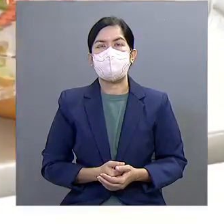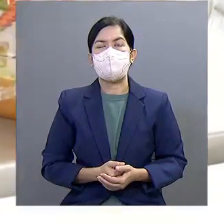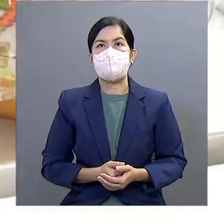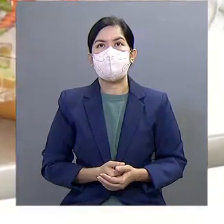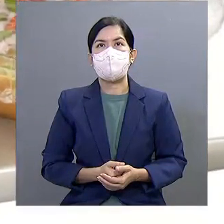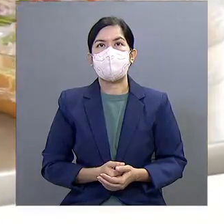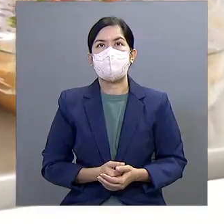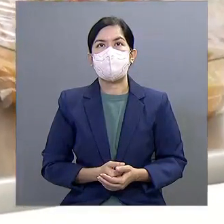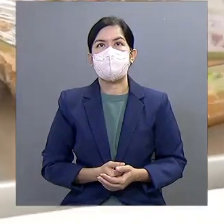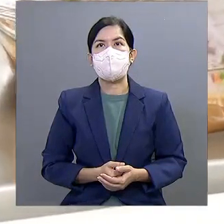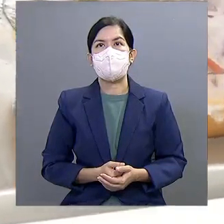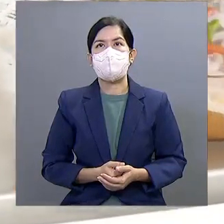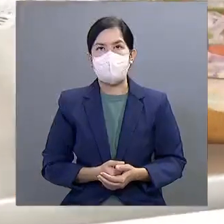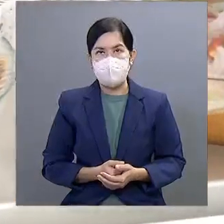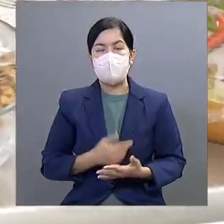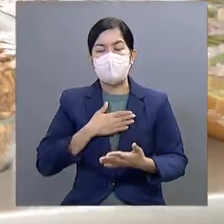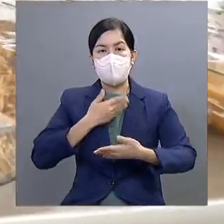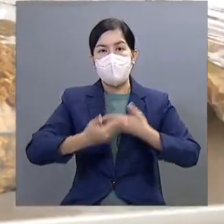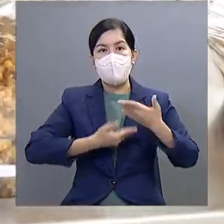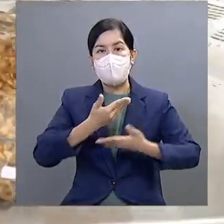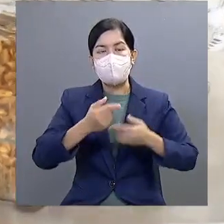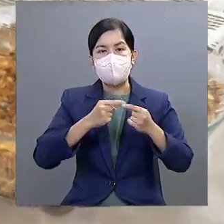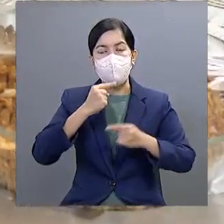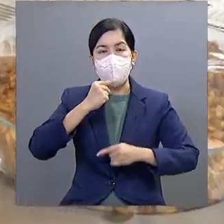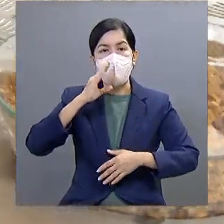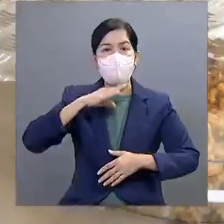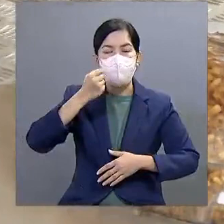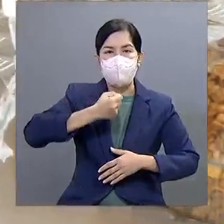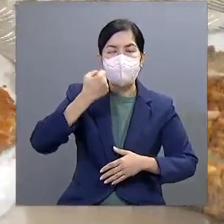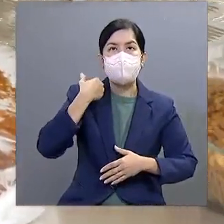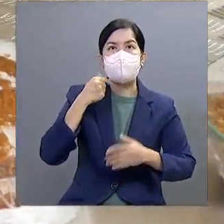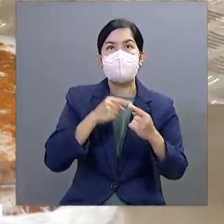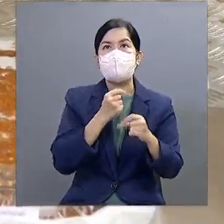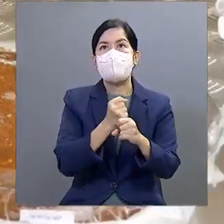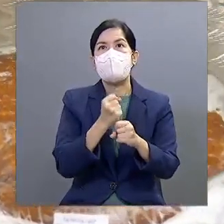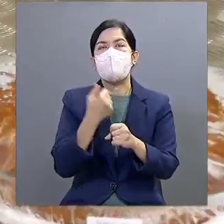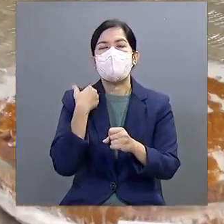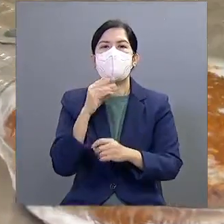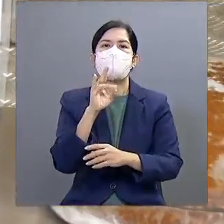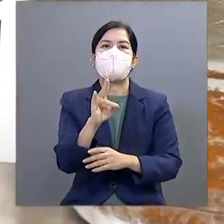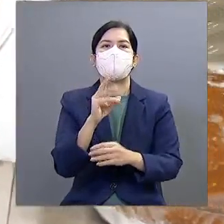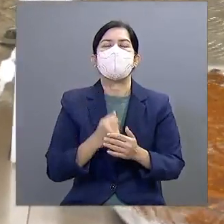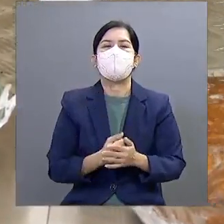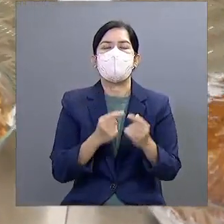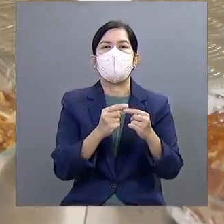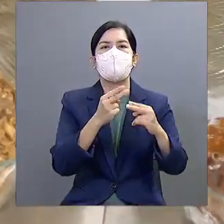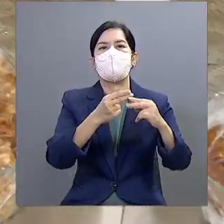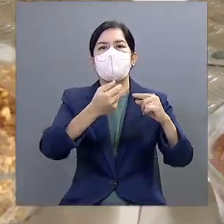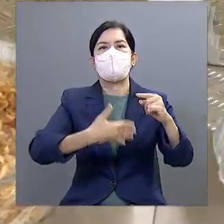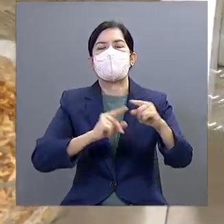ทีแรกขายน้ำพริก7ตัวแกงส้มแกงเผ็ดแกงเขียวมัสมั่นต้มยำน้ำพริกเผาหว